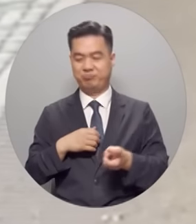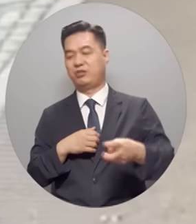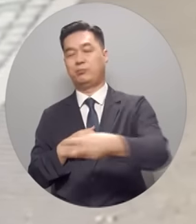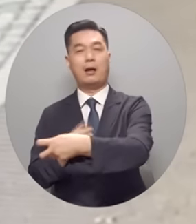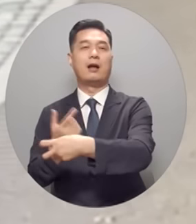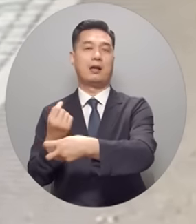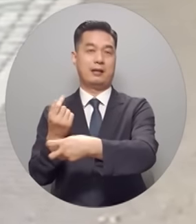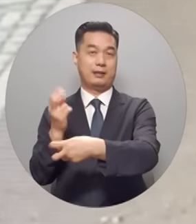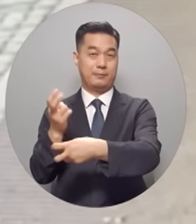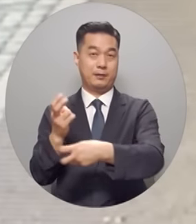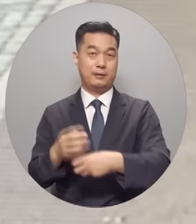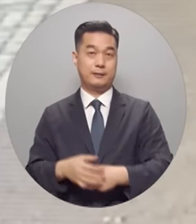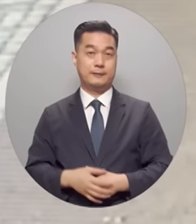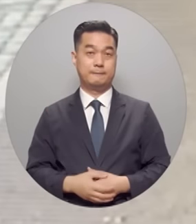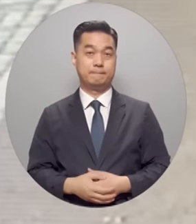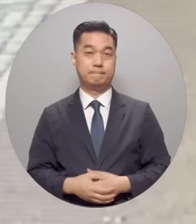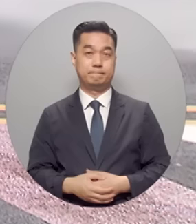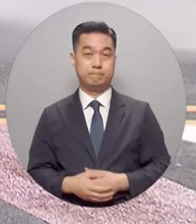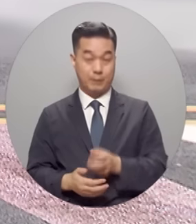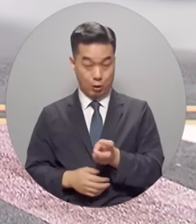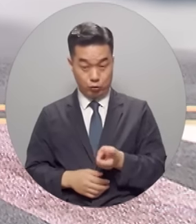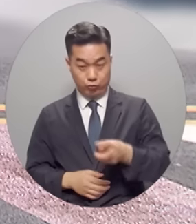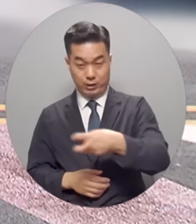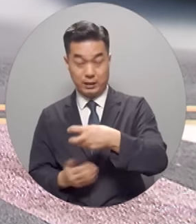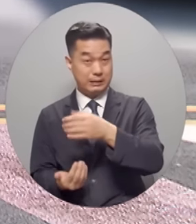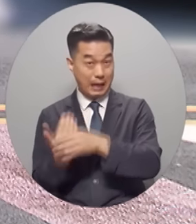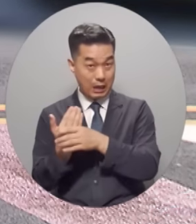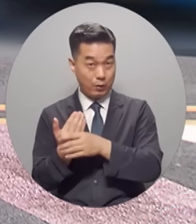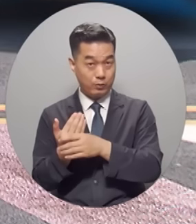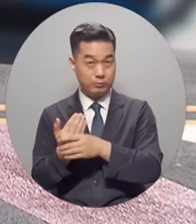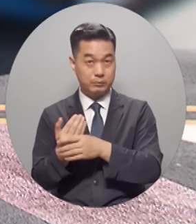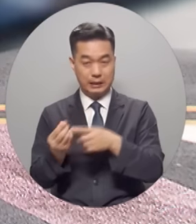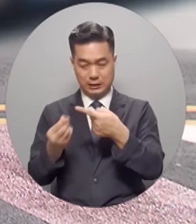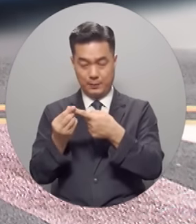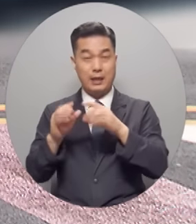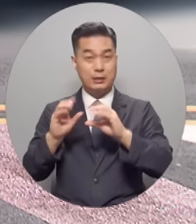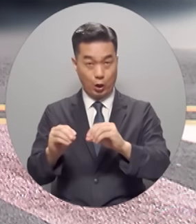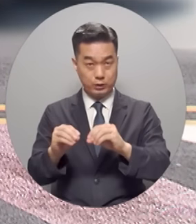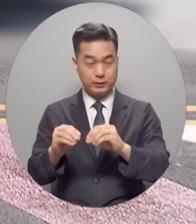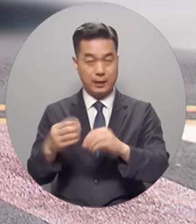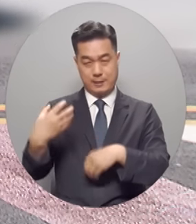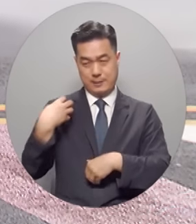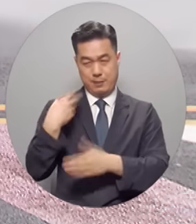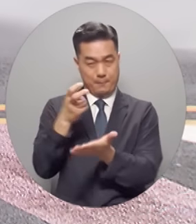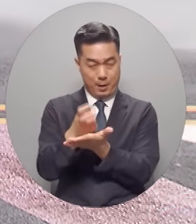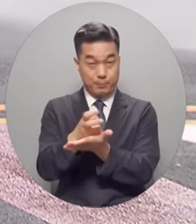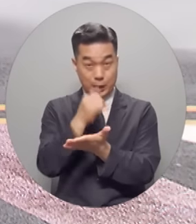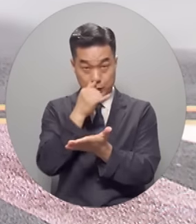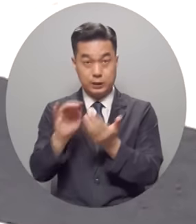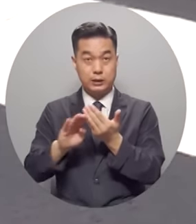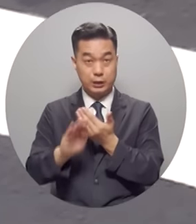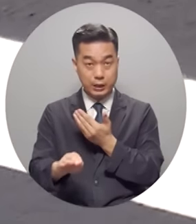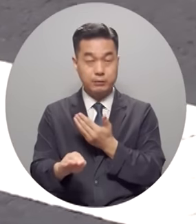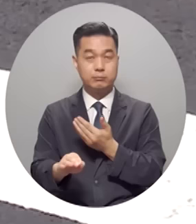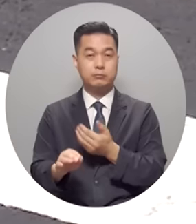보입니다. 우회전 교통사고는 일시정지 의무화 도입 뒤 지난해 2월부터